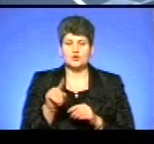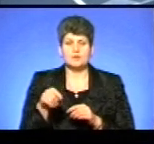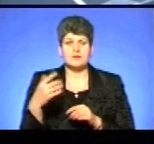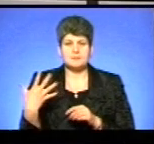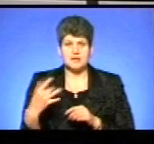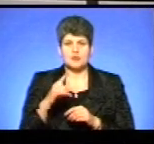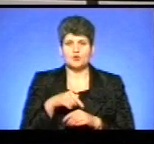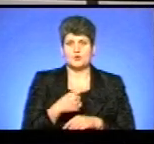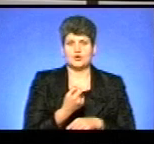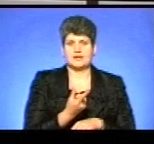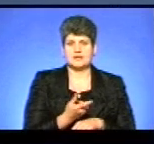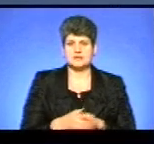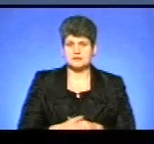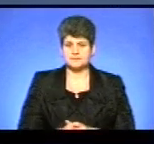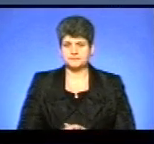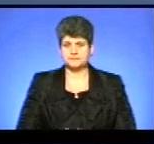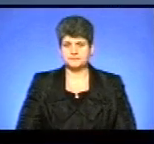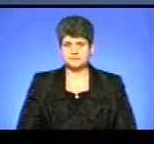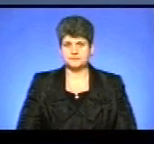номер 11.